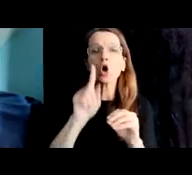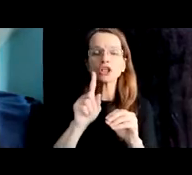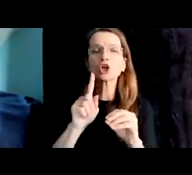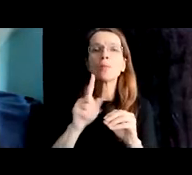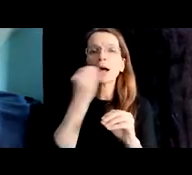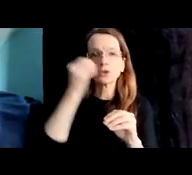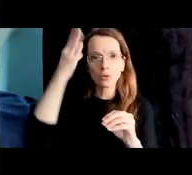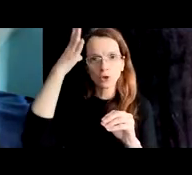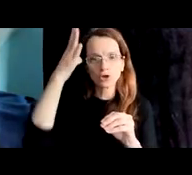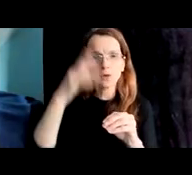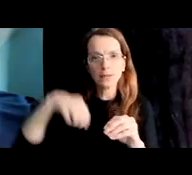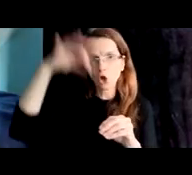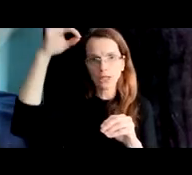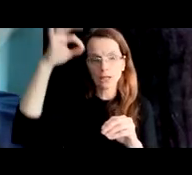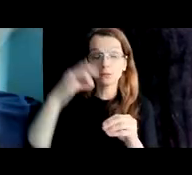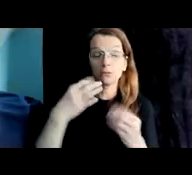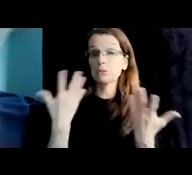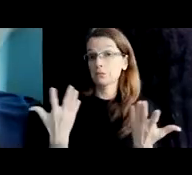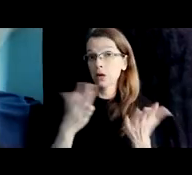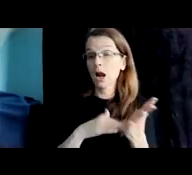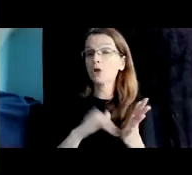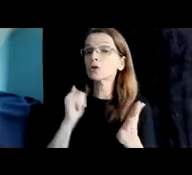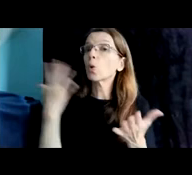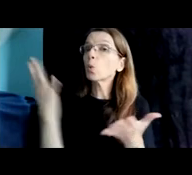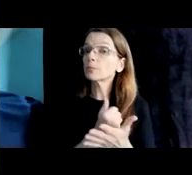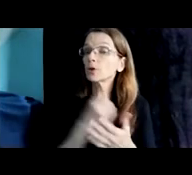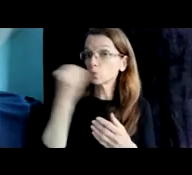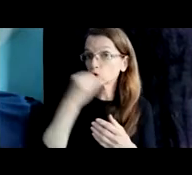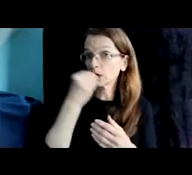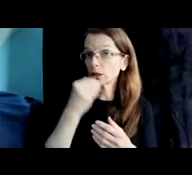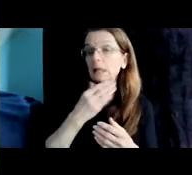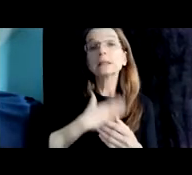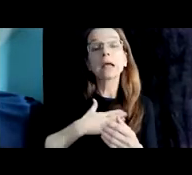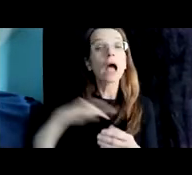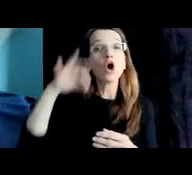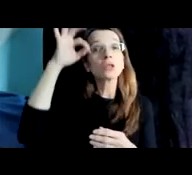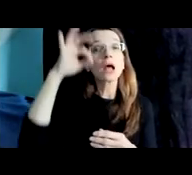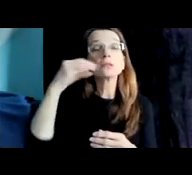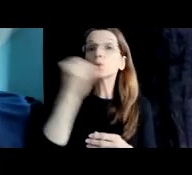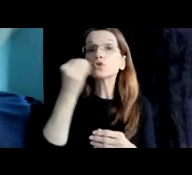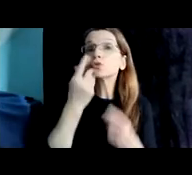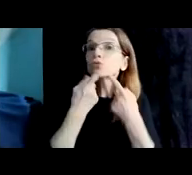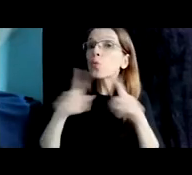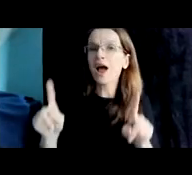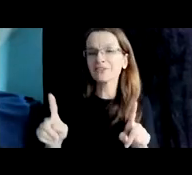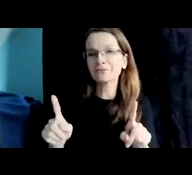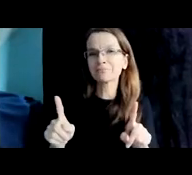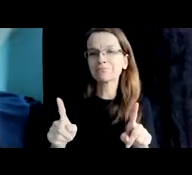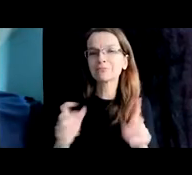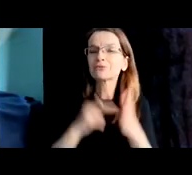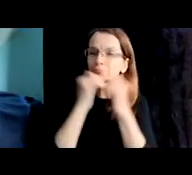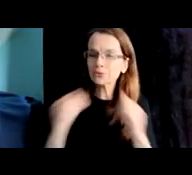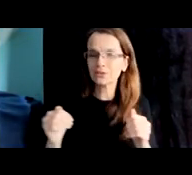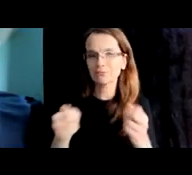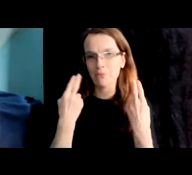odraslih. Kakšno je uspešno učenje in zakaj se odrasli učijo drugače? Še posebej